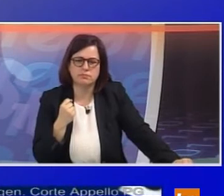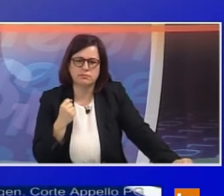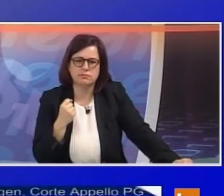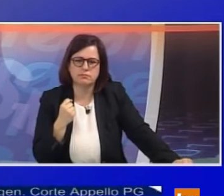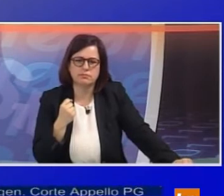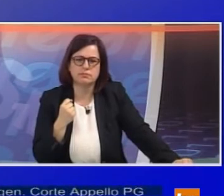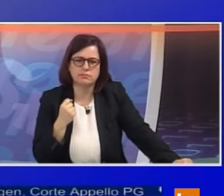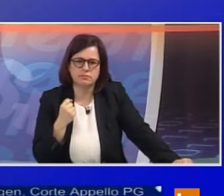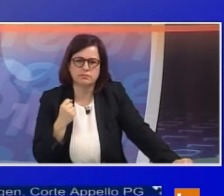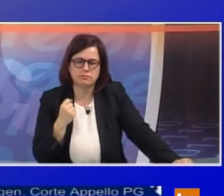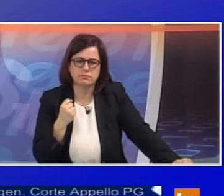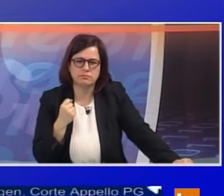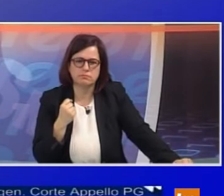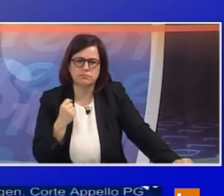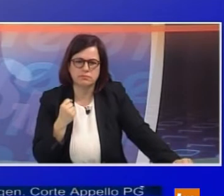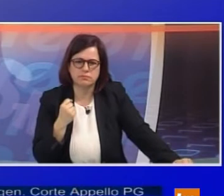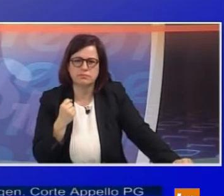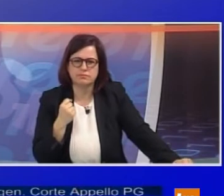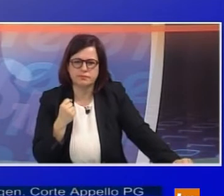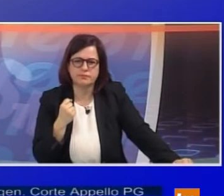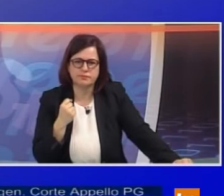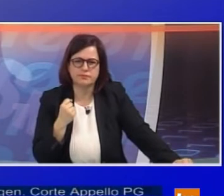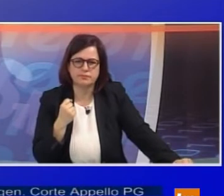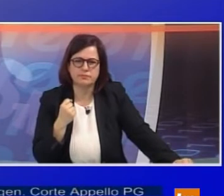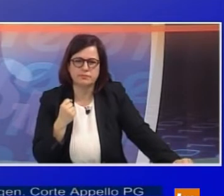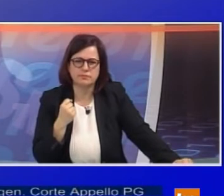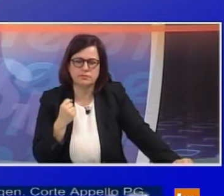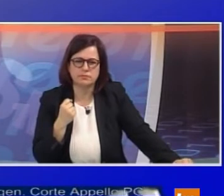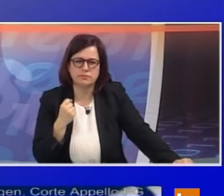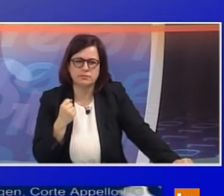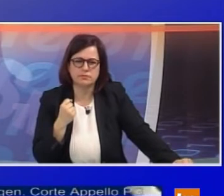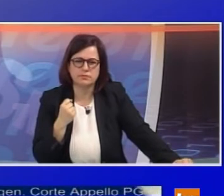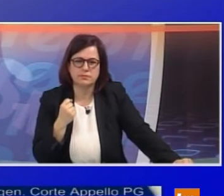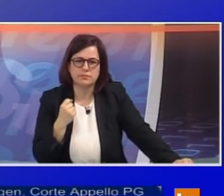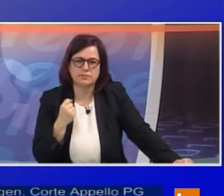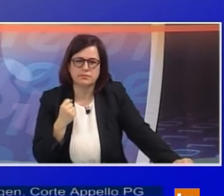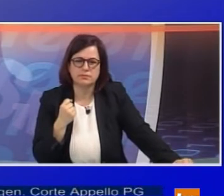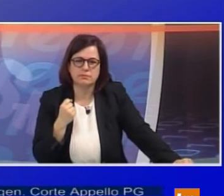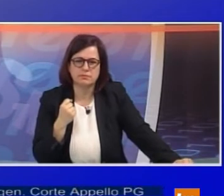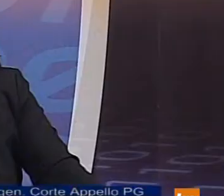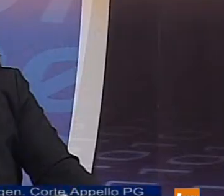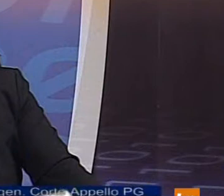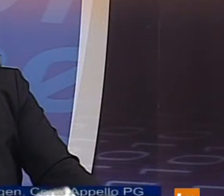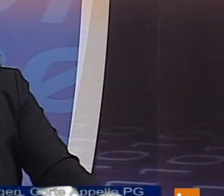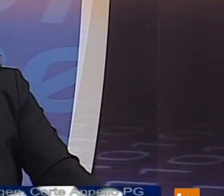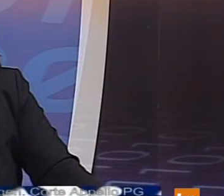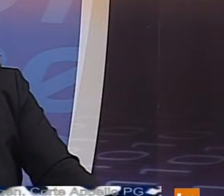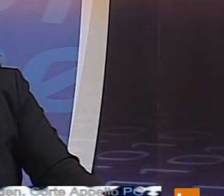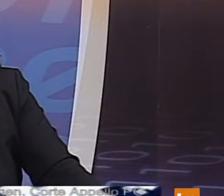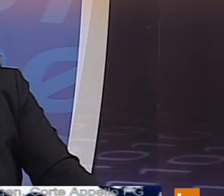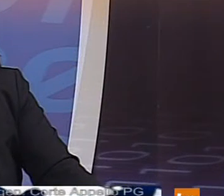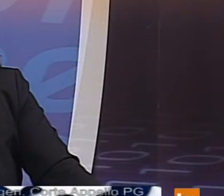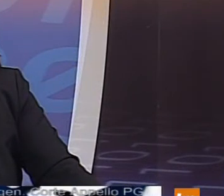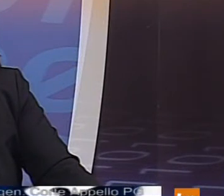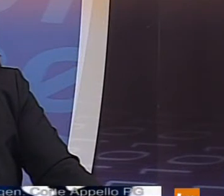cifra accettabile, 5.000, 10.000, 6.000 euro, e me li darai poi con comodo,